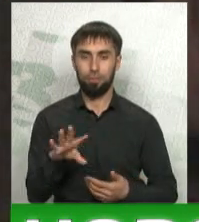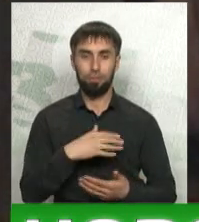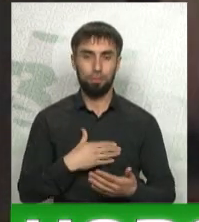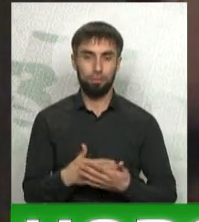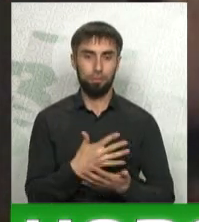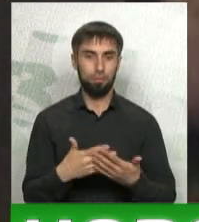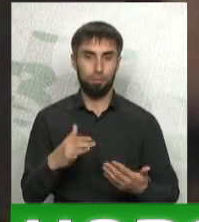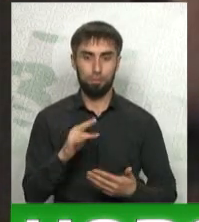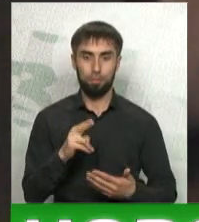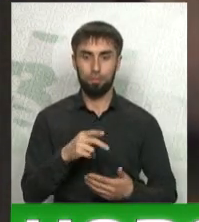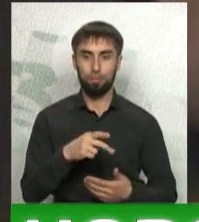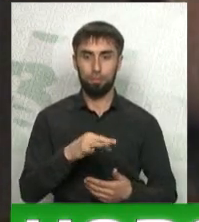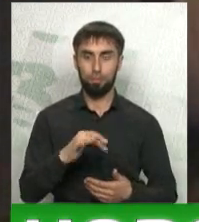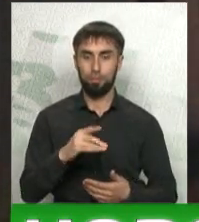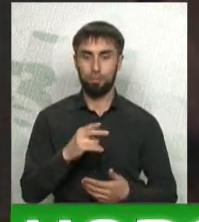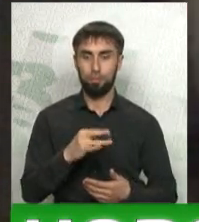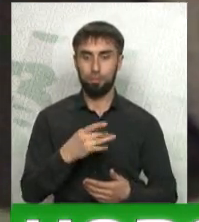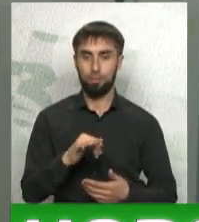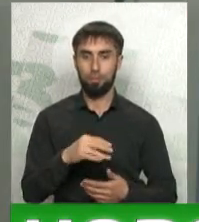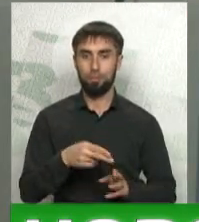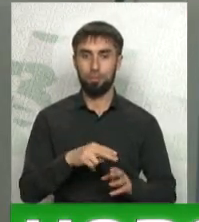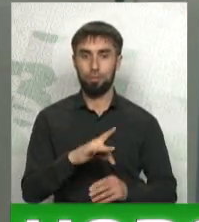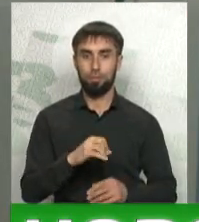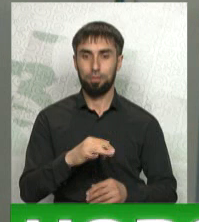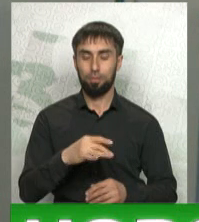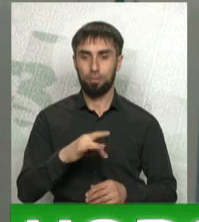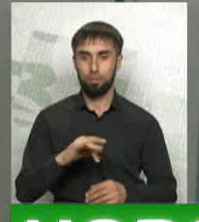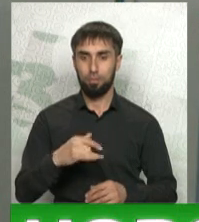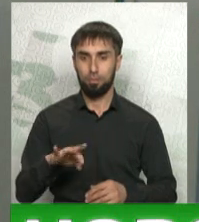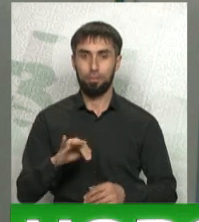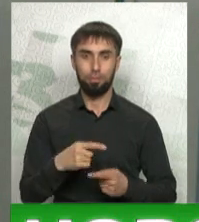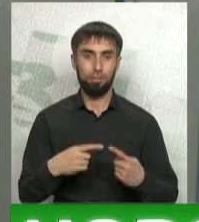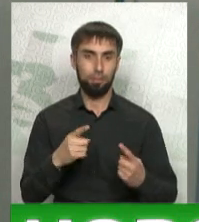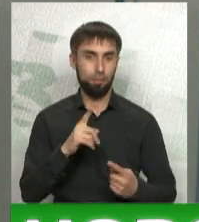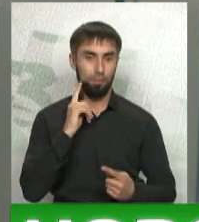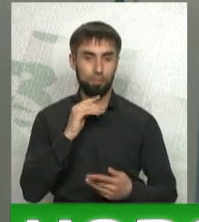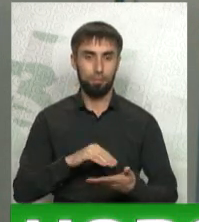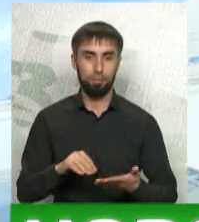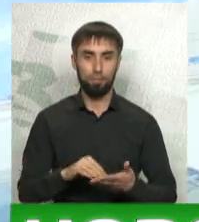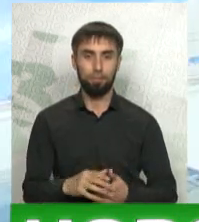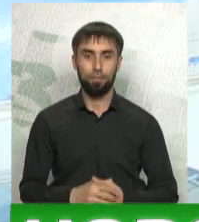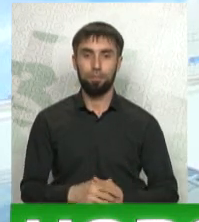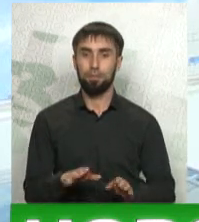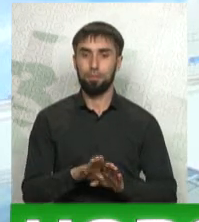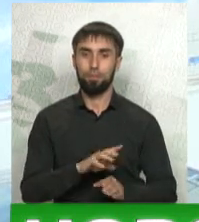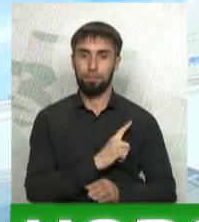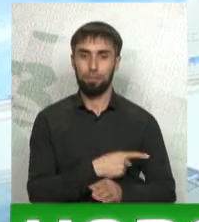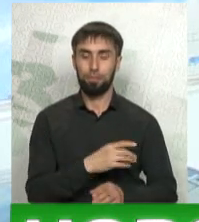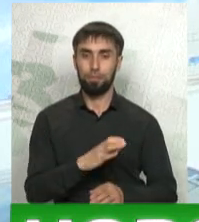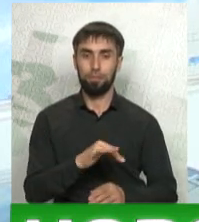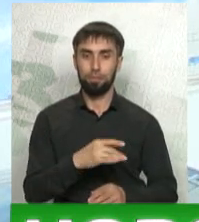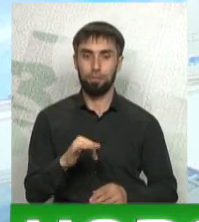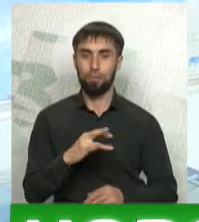разновидности поэтических прозаические драматургических жанров развивают молодые писатели такие сильные страсти